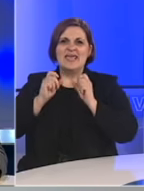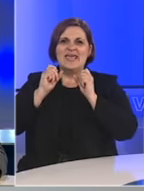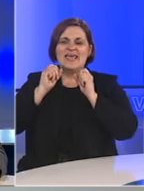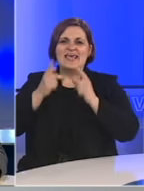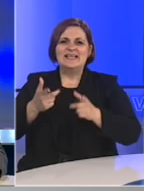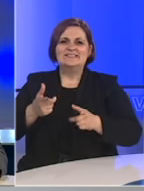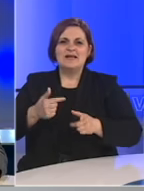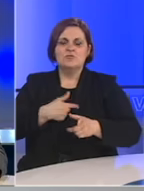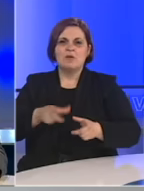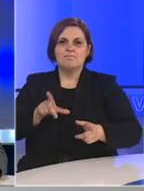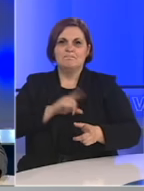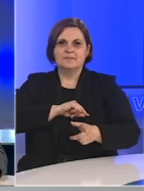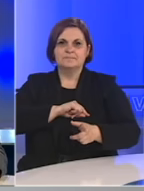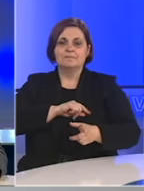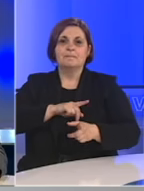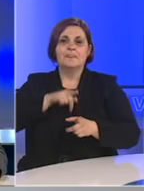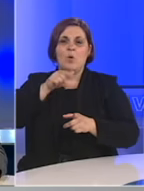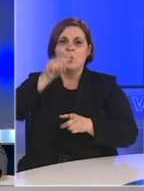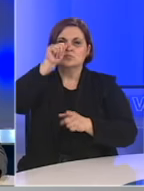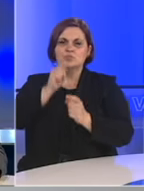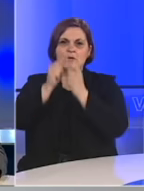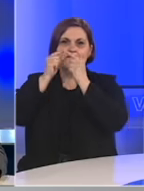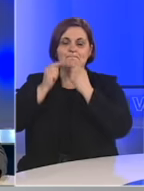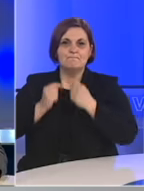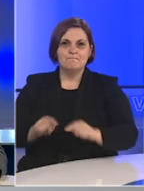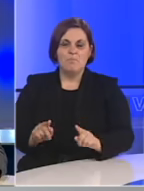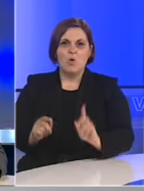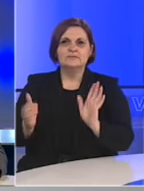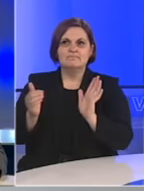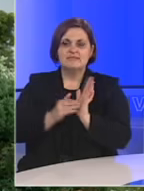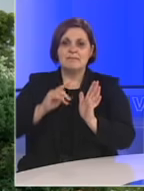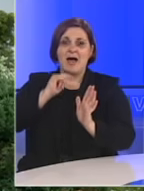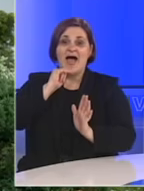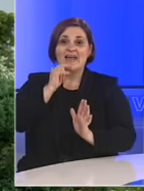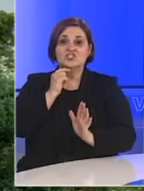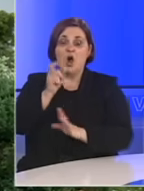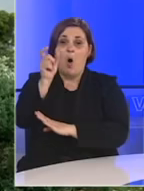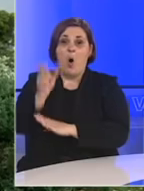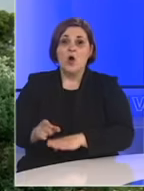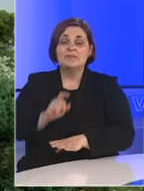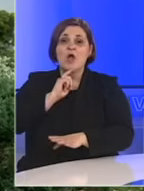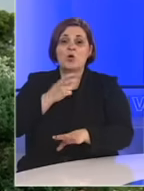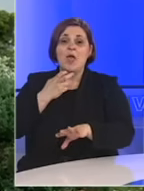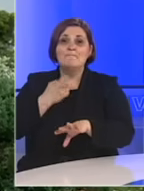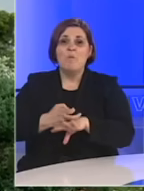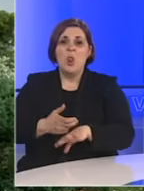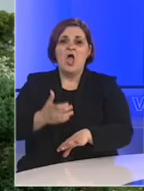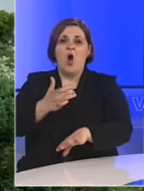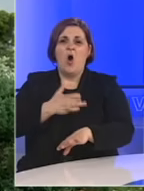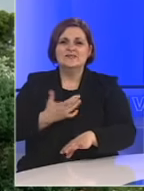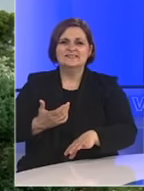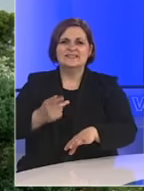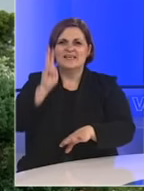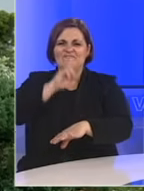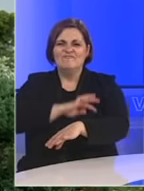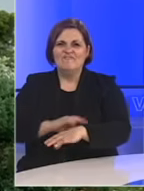srčanu smrt i tako dalje. Ono što je posebno treba naglasiti da osobe koji boluju od kardiovaskularnih